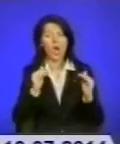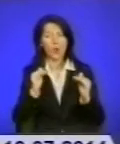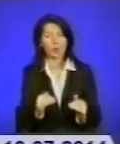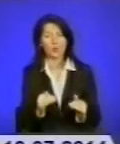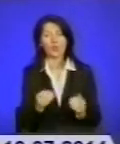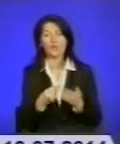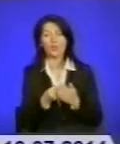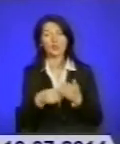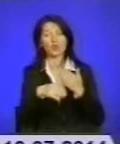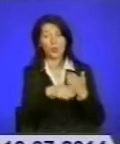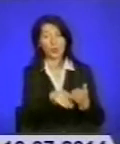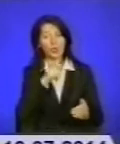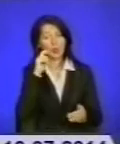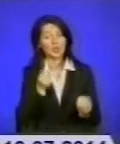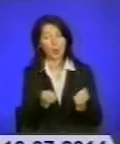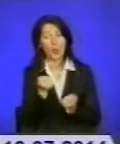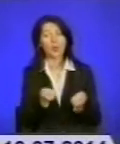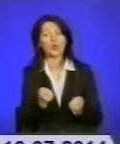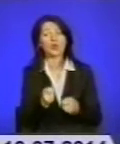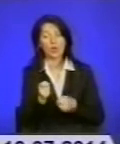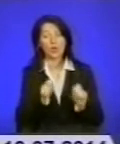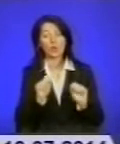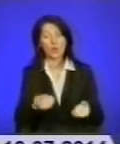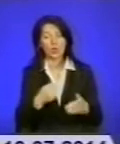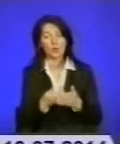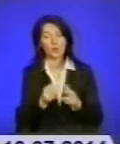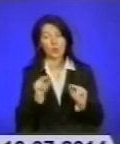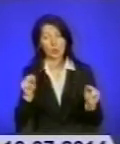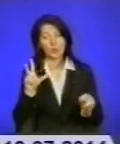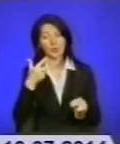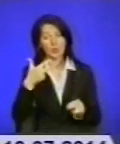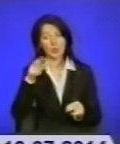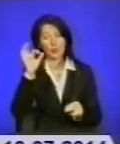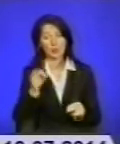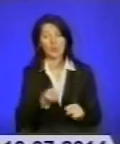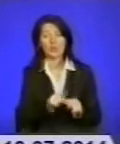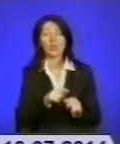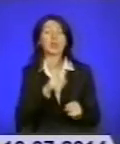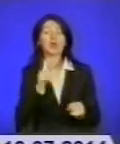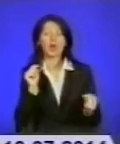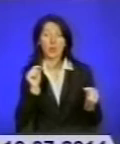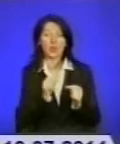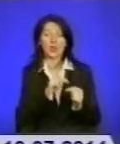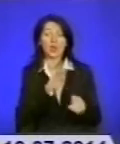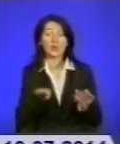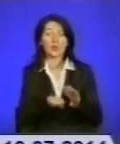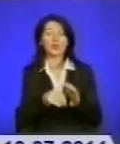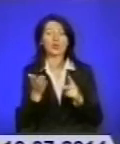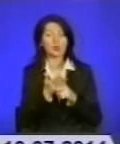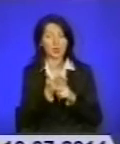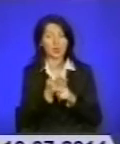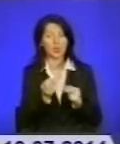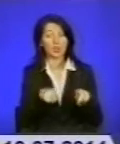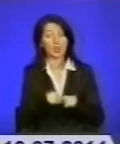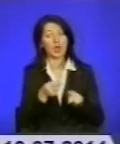українцям уряд зможе, принаймні, обіцяним 30%, які підпадають під субсидію та компенсацію. Іншим доведеться